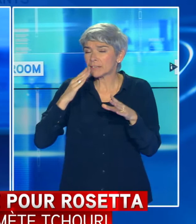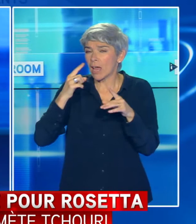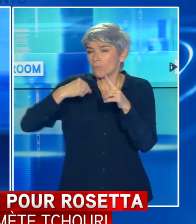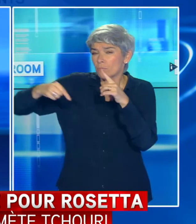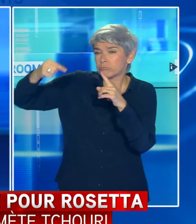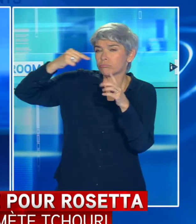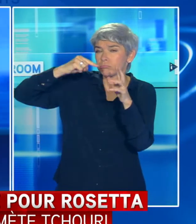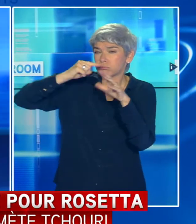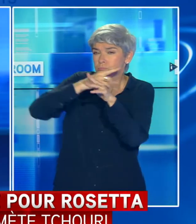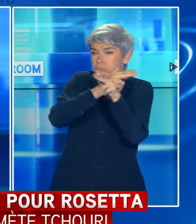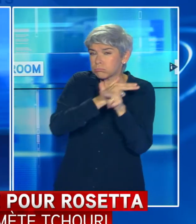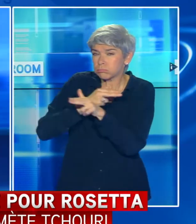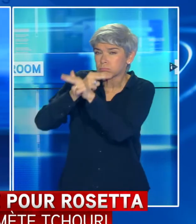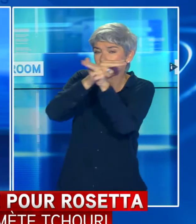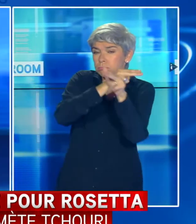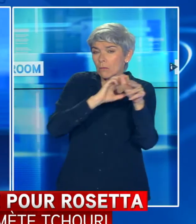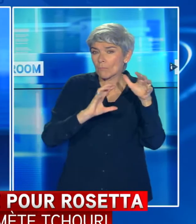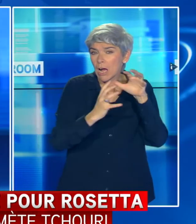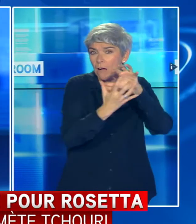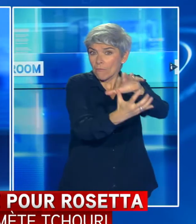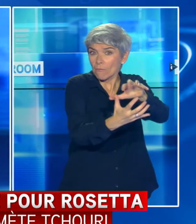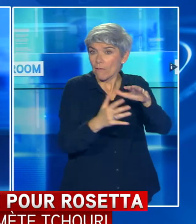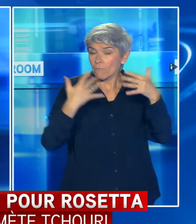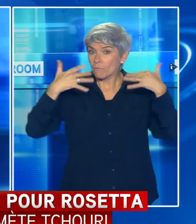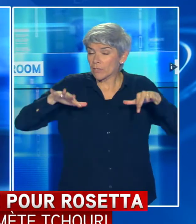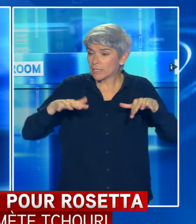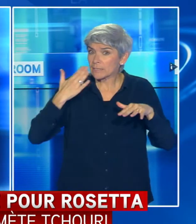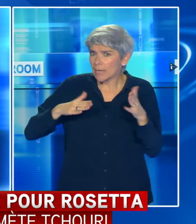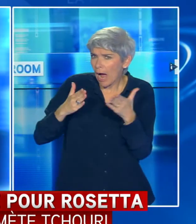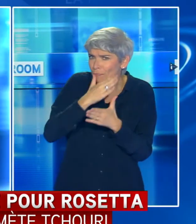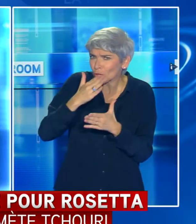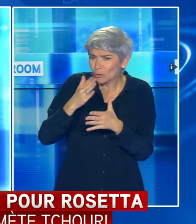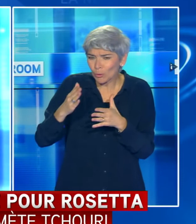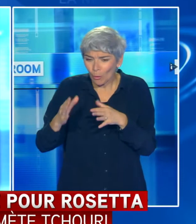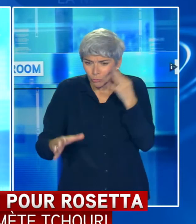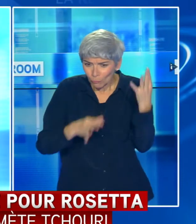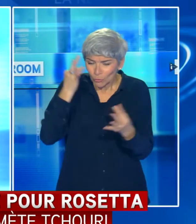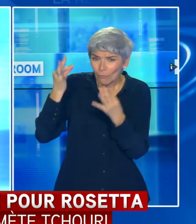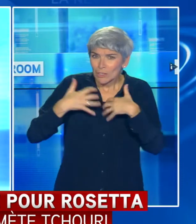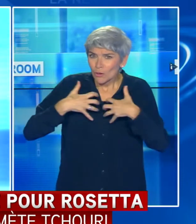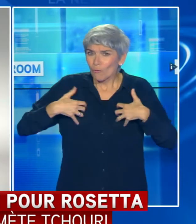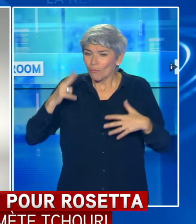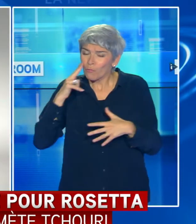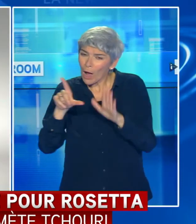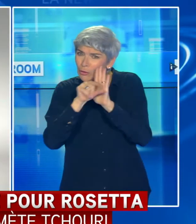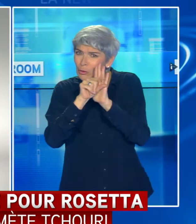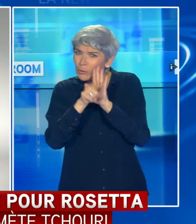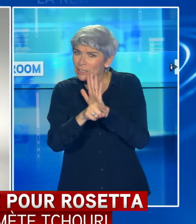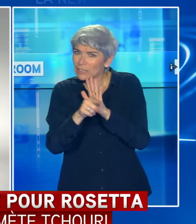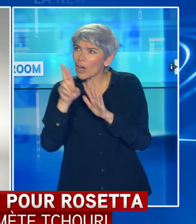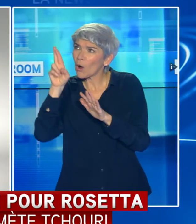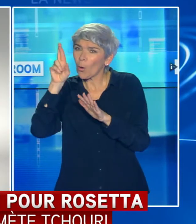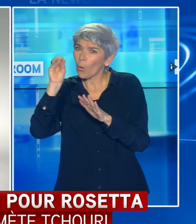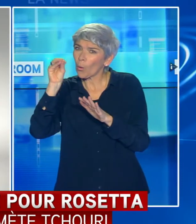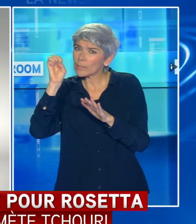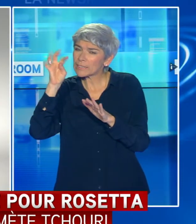tournait depuis 2 ans. C'est la fin programmée d'une épopée riche de découvertes scientifiques. Regardez ce tweet que Rosetta